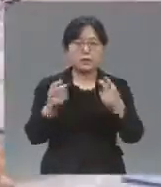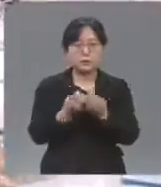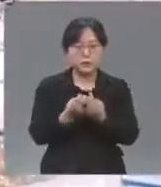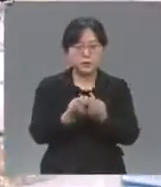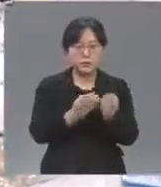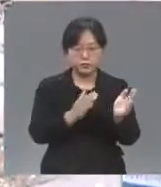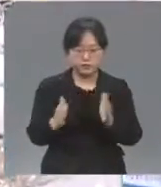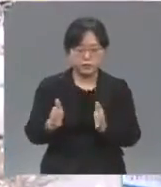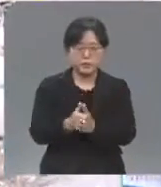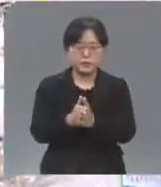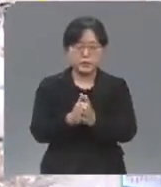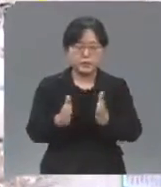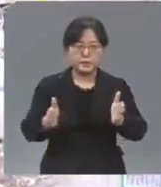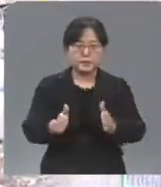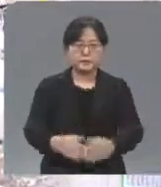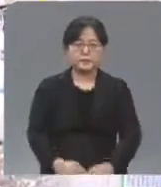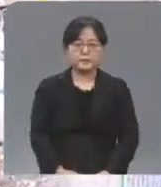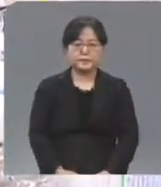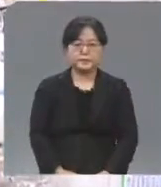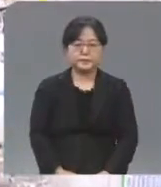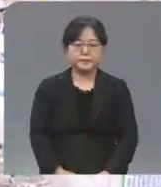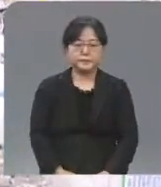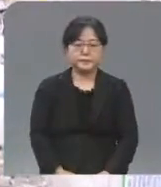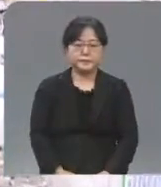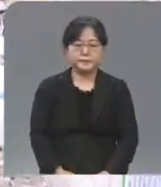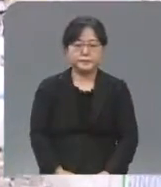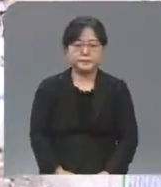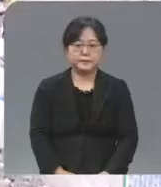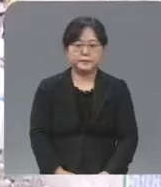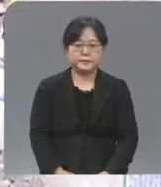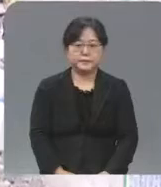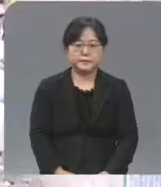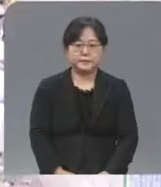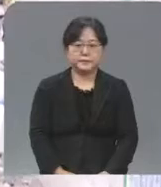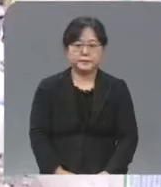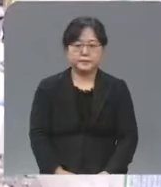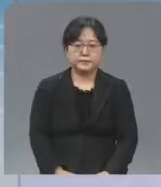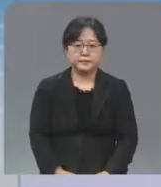대책 마련에 나섰습니다. KBS 뉴스 민소은입니다.